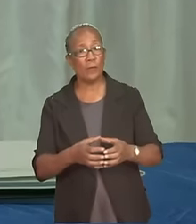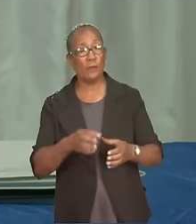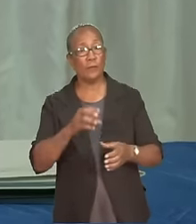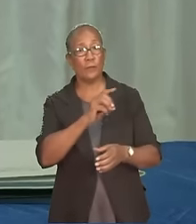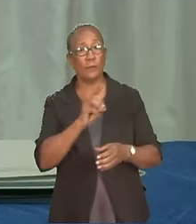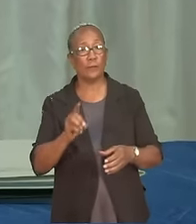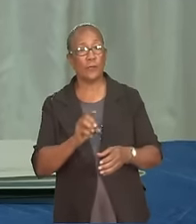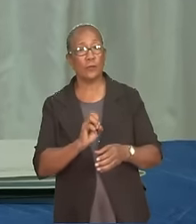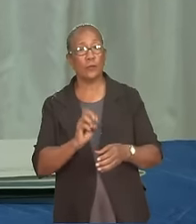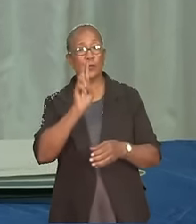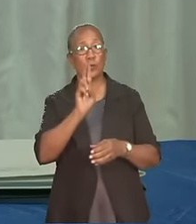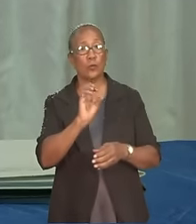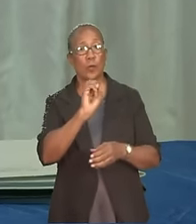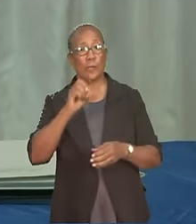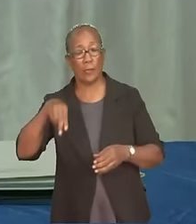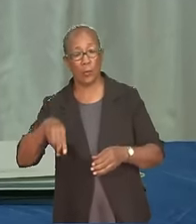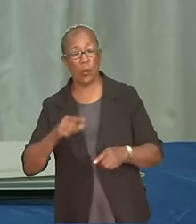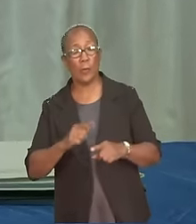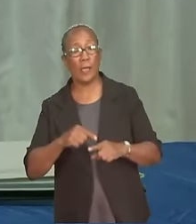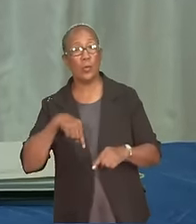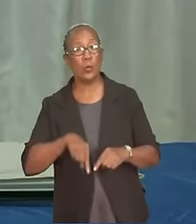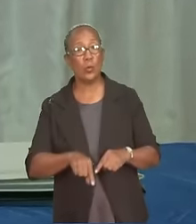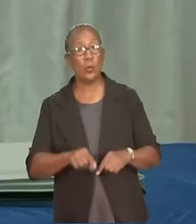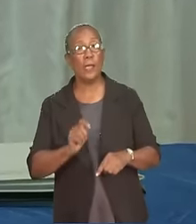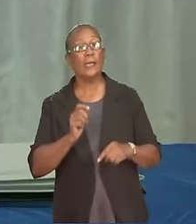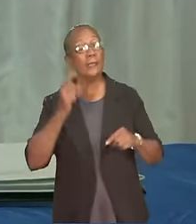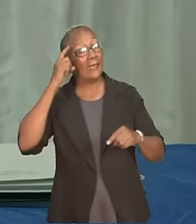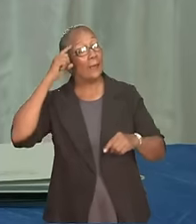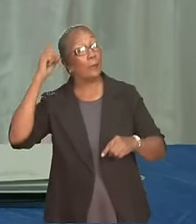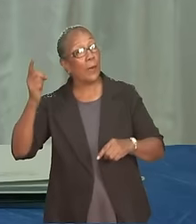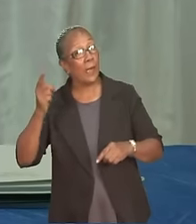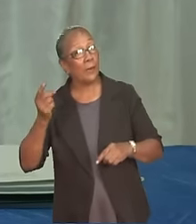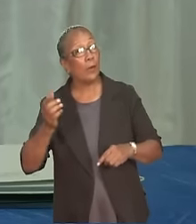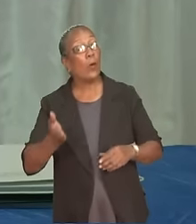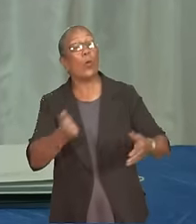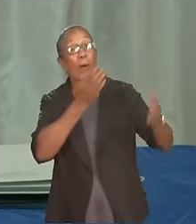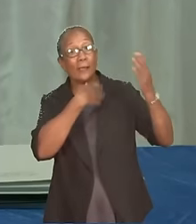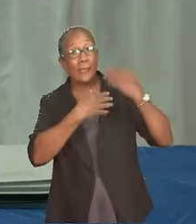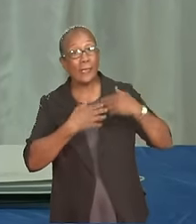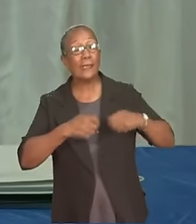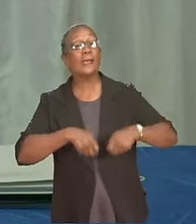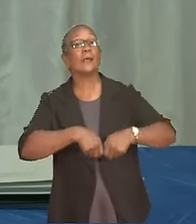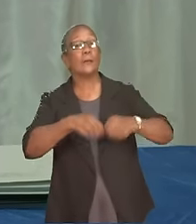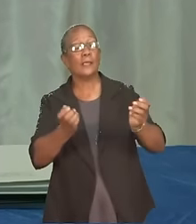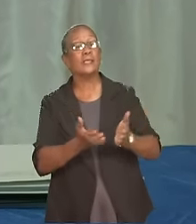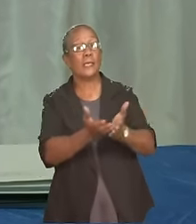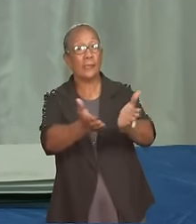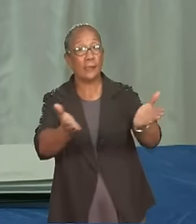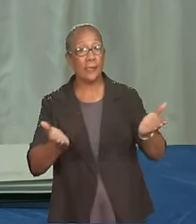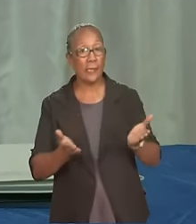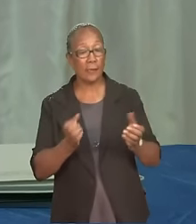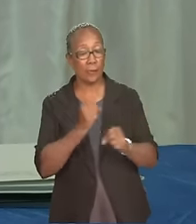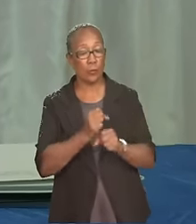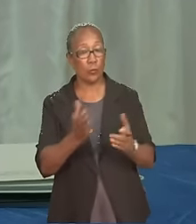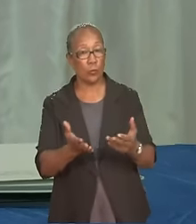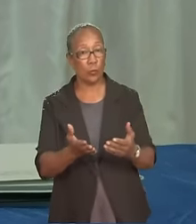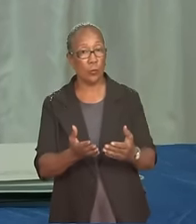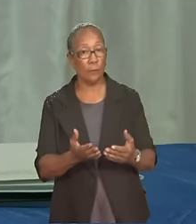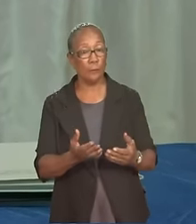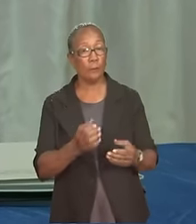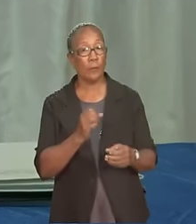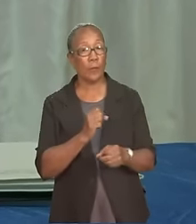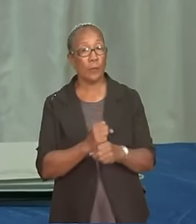gehad en hij is bezig om dat plan wat eerder gepresenteerd is door die werkgroep, dat integraal te implementeren,